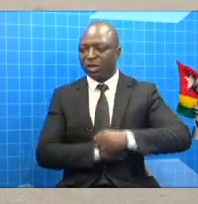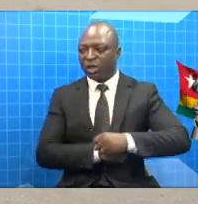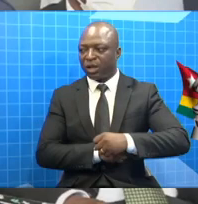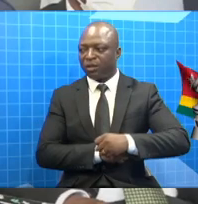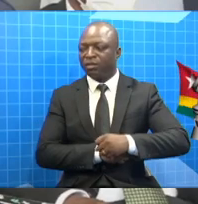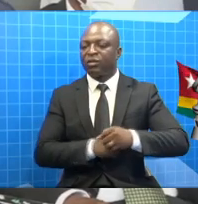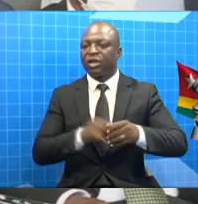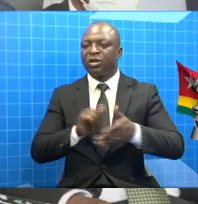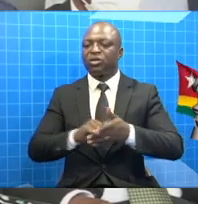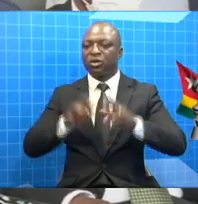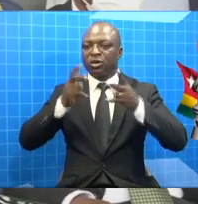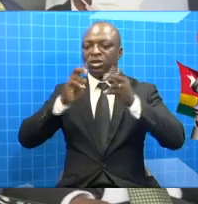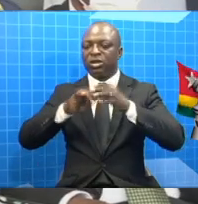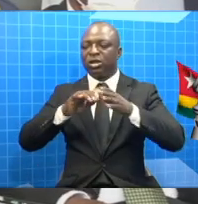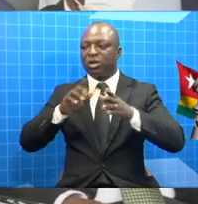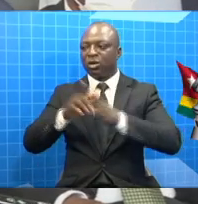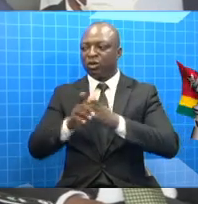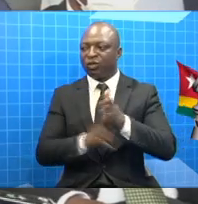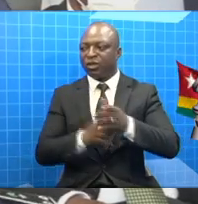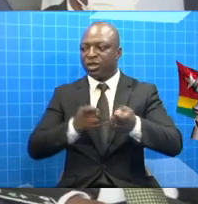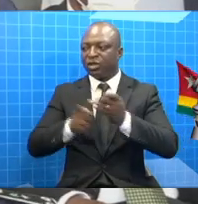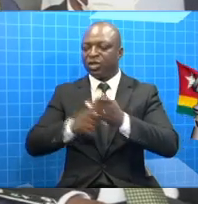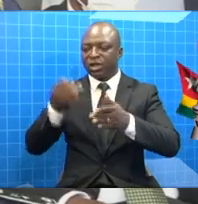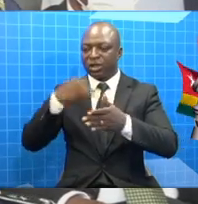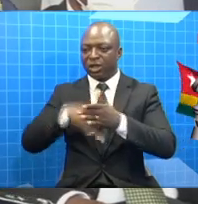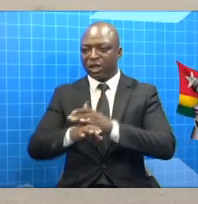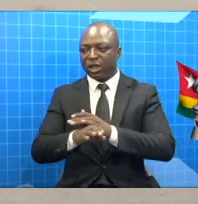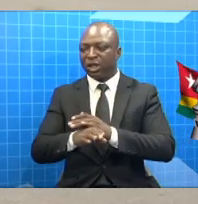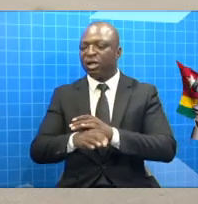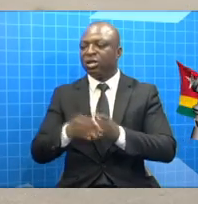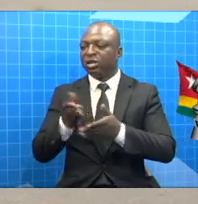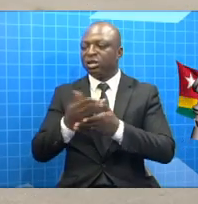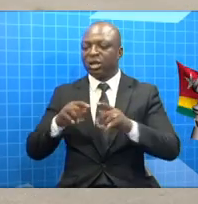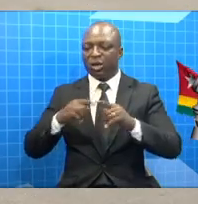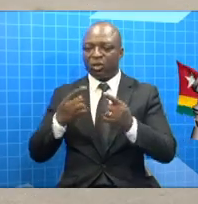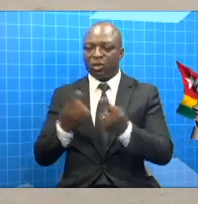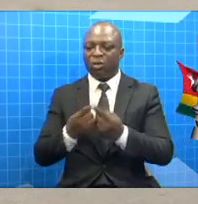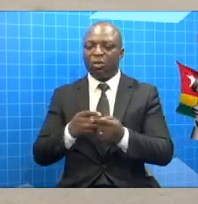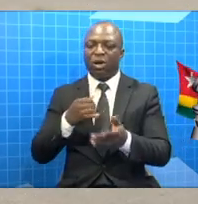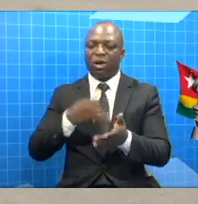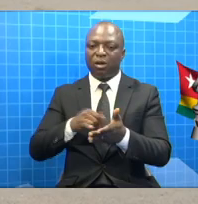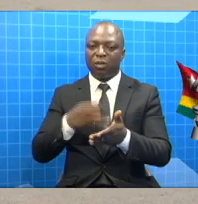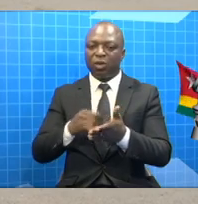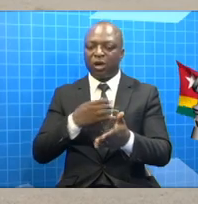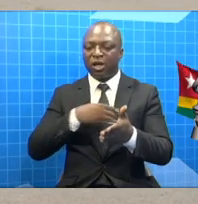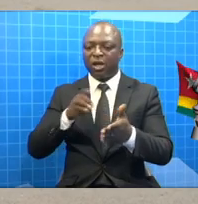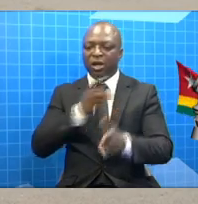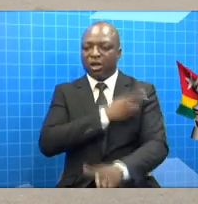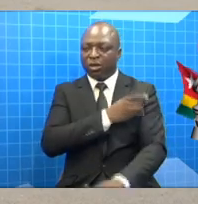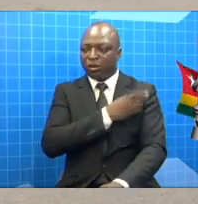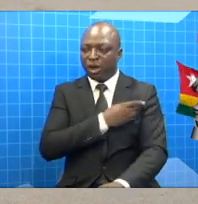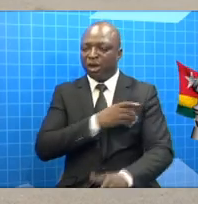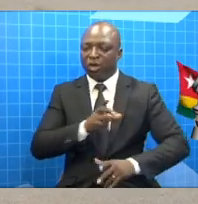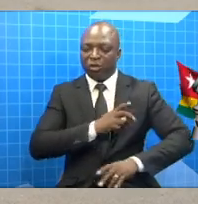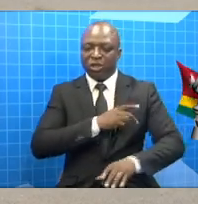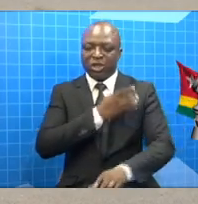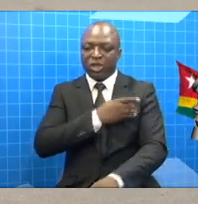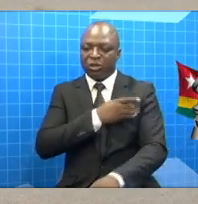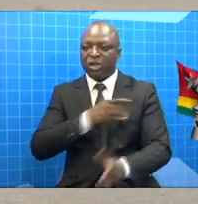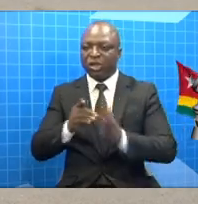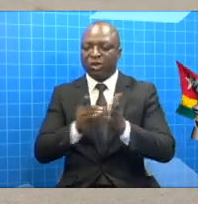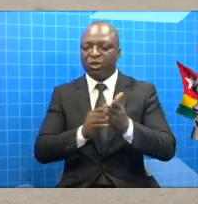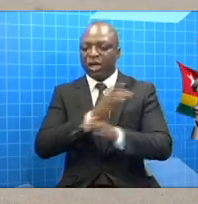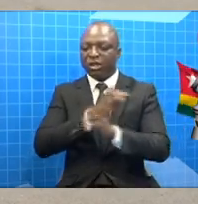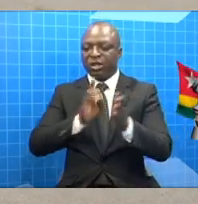le contexte de la réforme portant gestion intégrée des régies impôts et douanes, le commissariat des douanes et des droits indirects